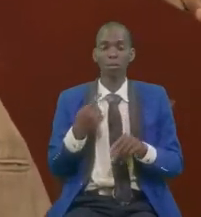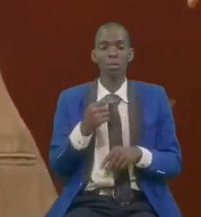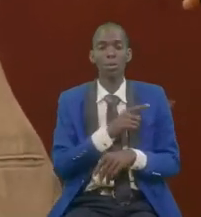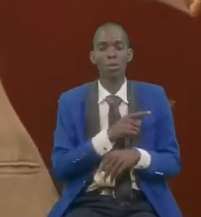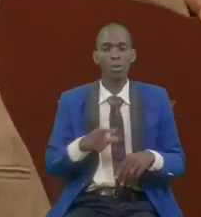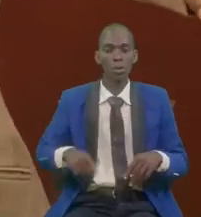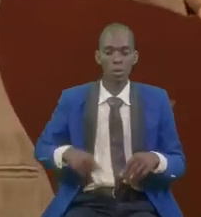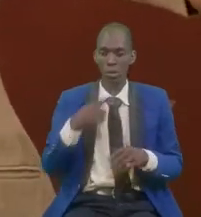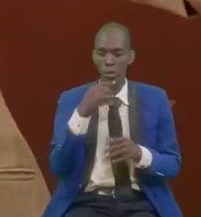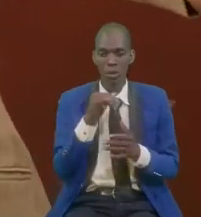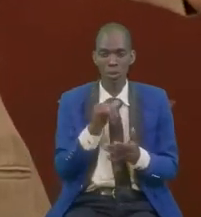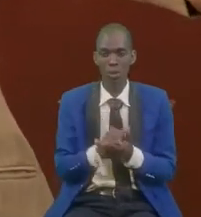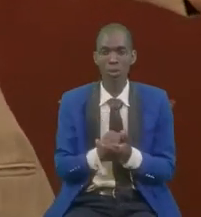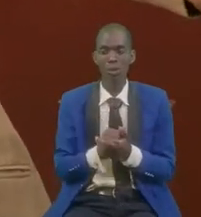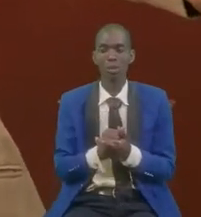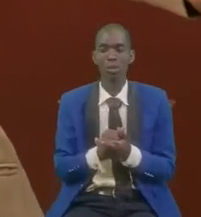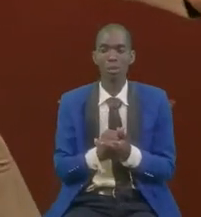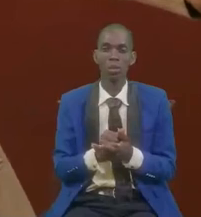que